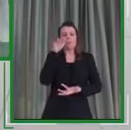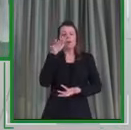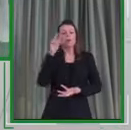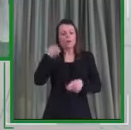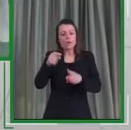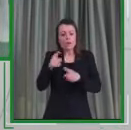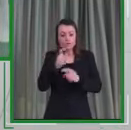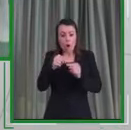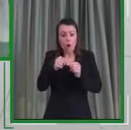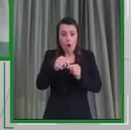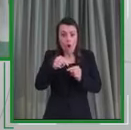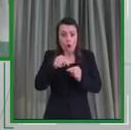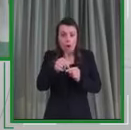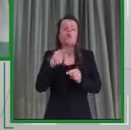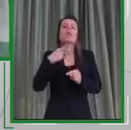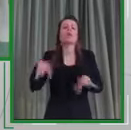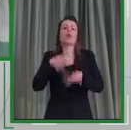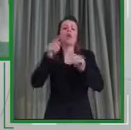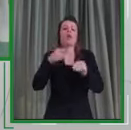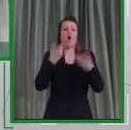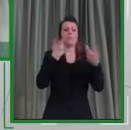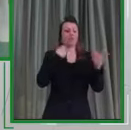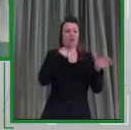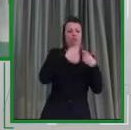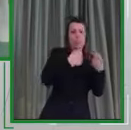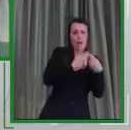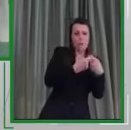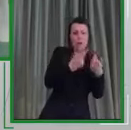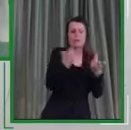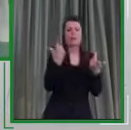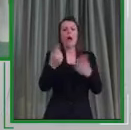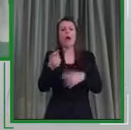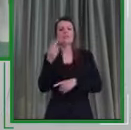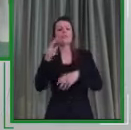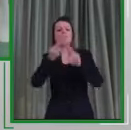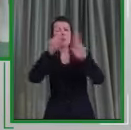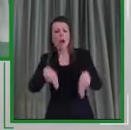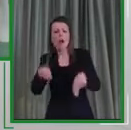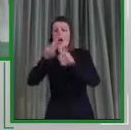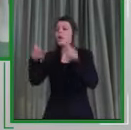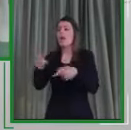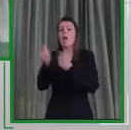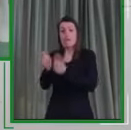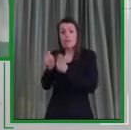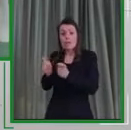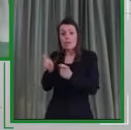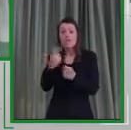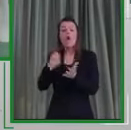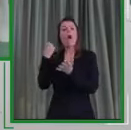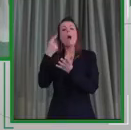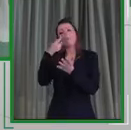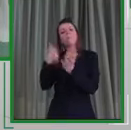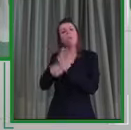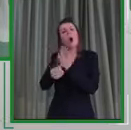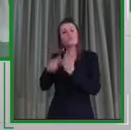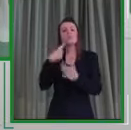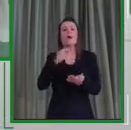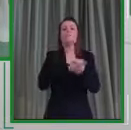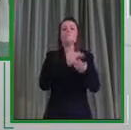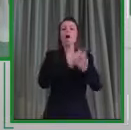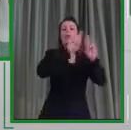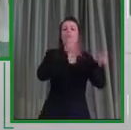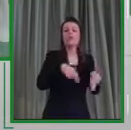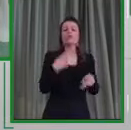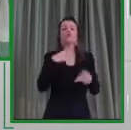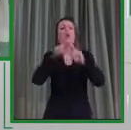distribuite nei supermercati nei tabaccai nelle dicono nelle poste ai panifici negozi alimentari di tutta la